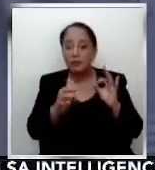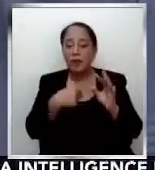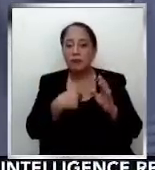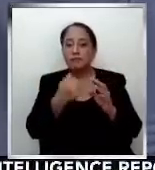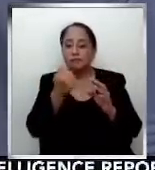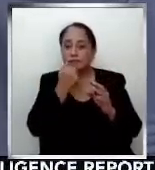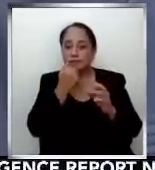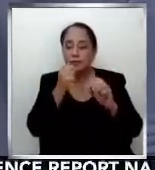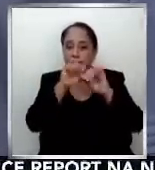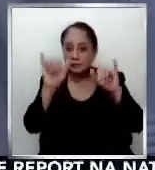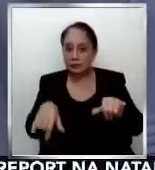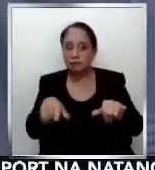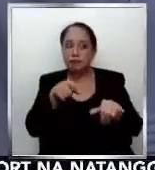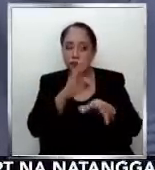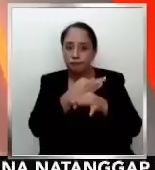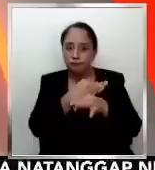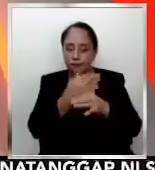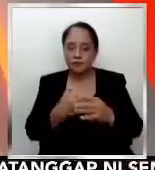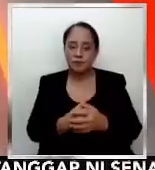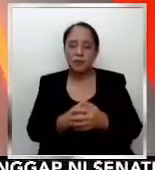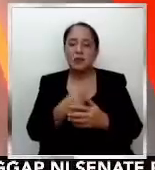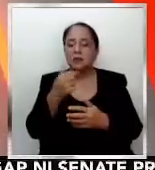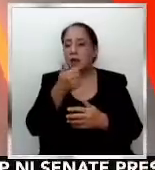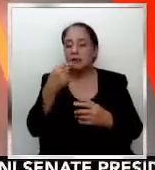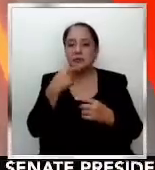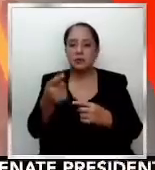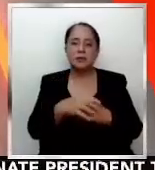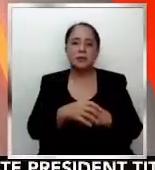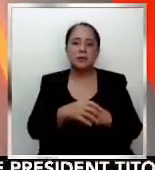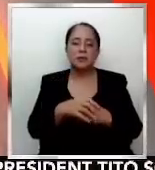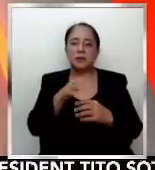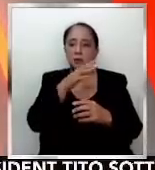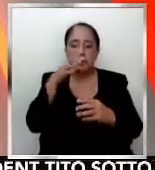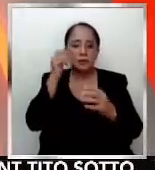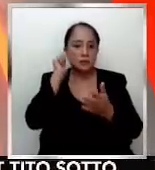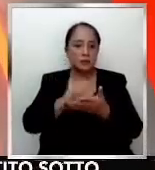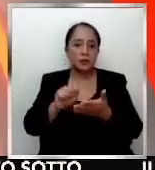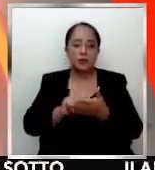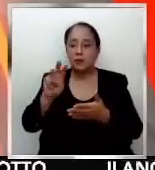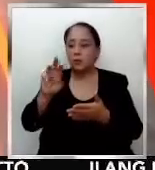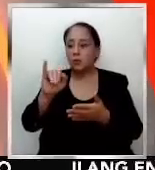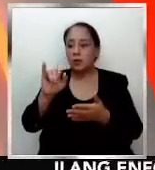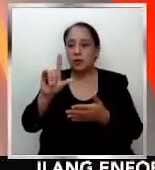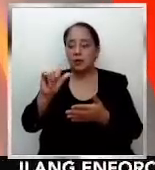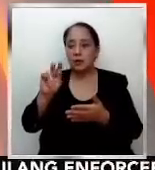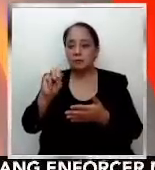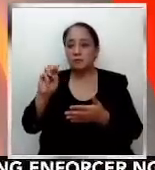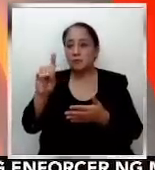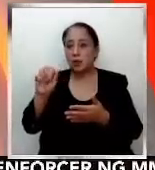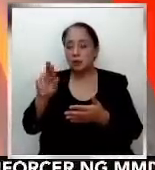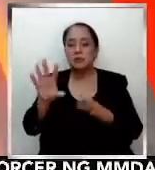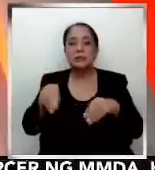kanila itong itinutuwid. Sa isang pahayag, sinabi naman ni Agriculture Secretary William Dar, bigyan daw ng pagkakataon ng mga